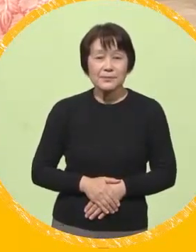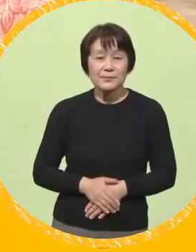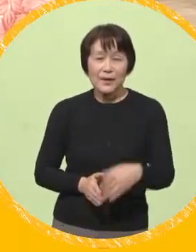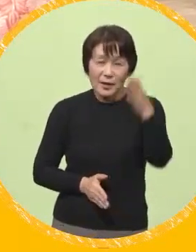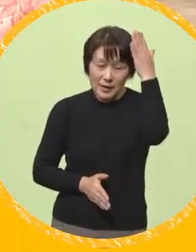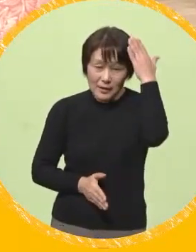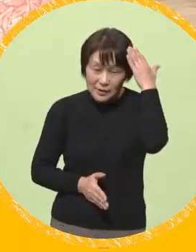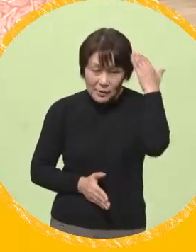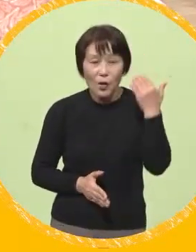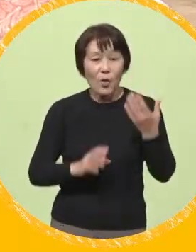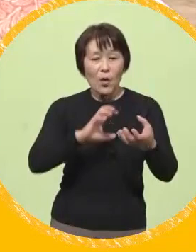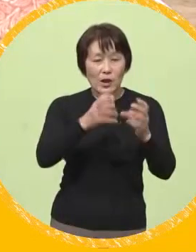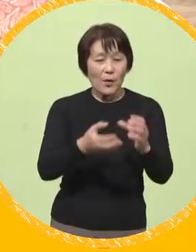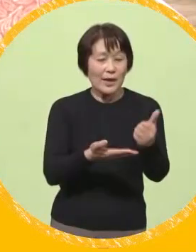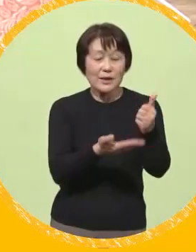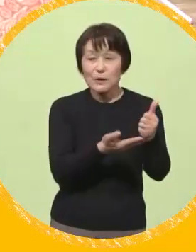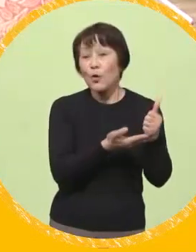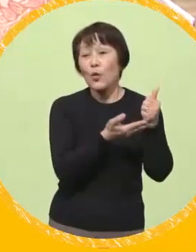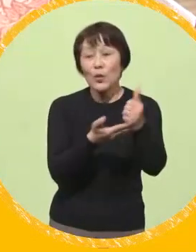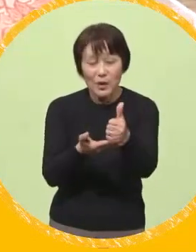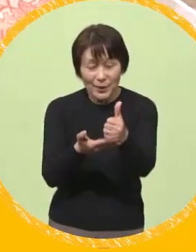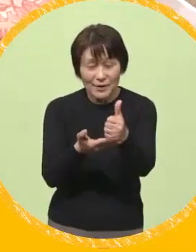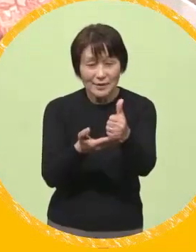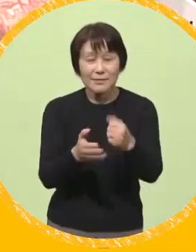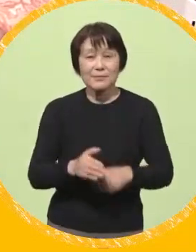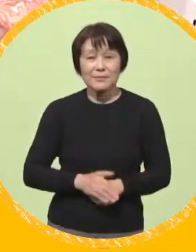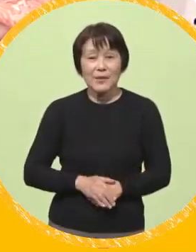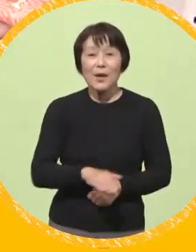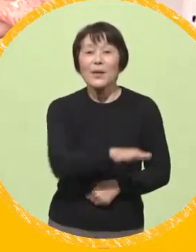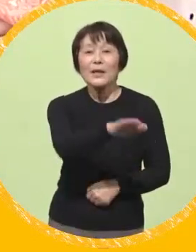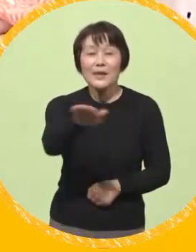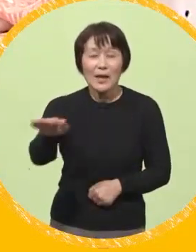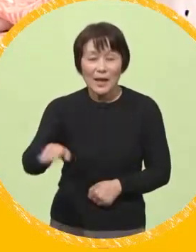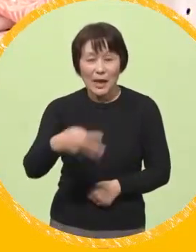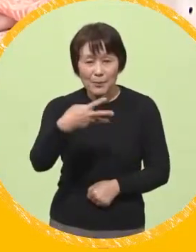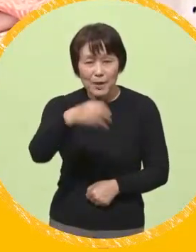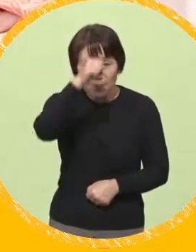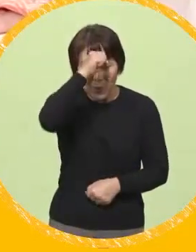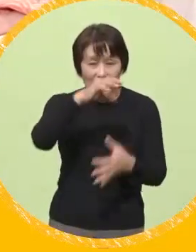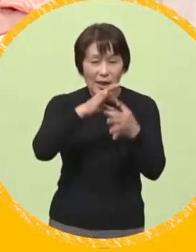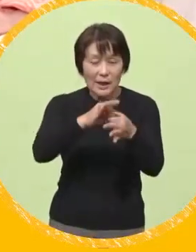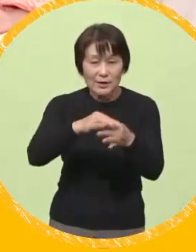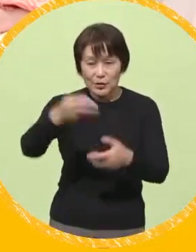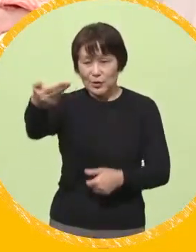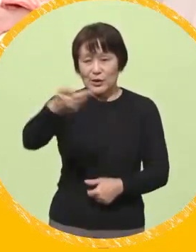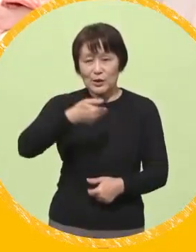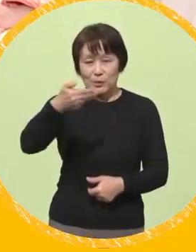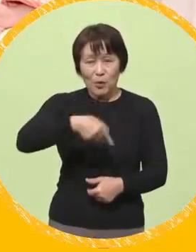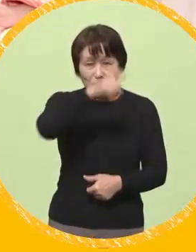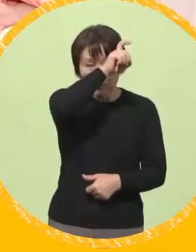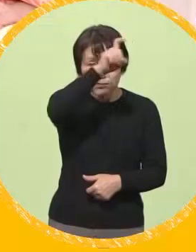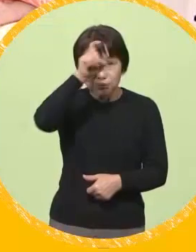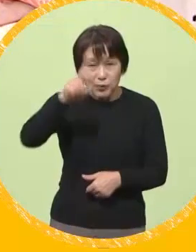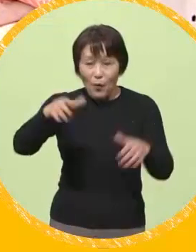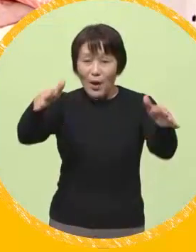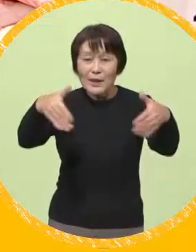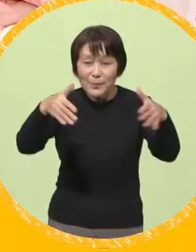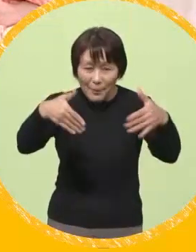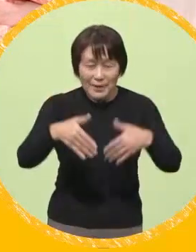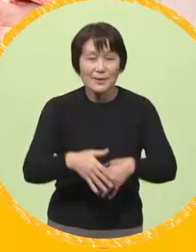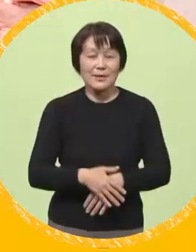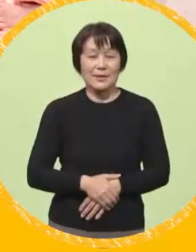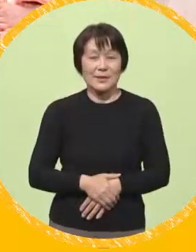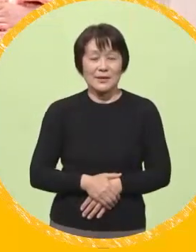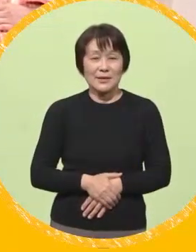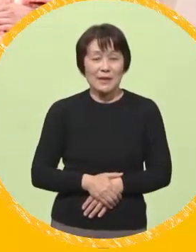ている黒岩知事も出演しますよ、そこでですね、うん、皆さんから未病に関する質問や疑問を大募集します、